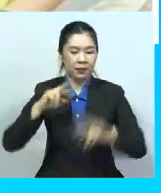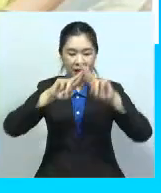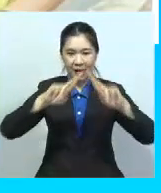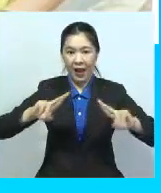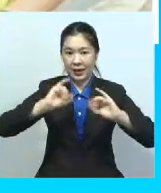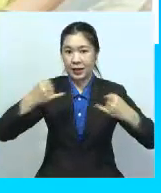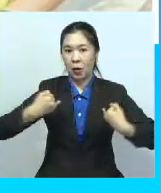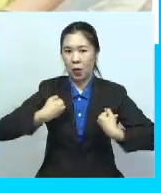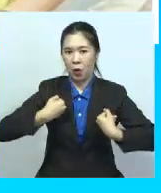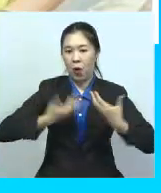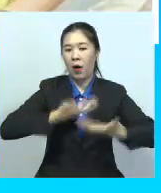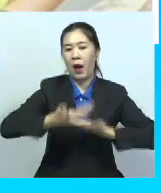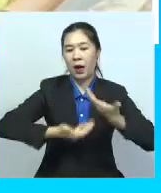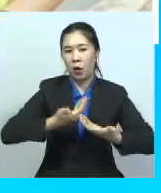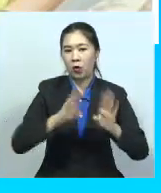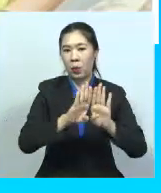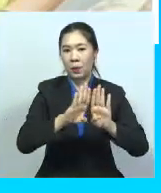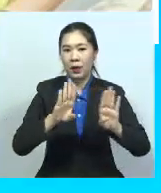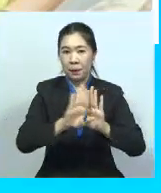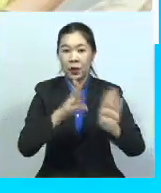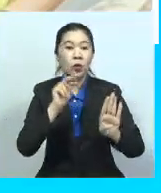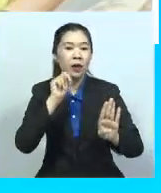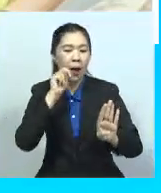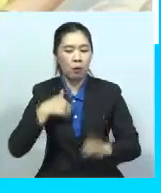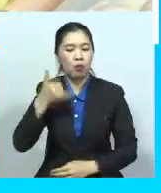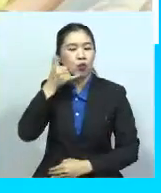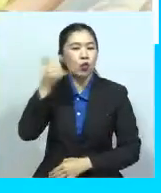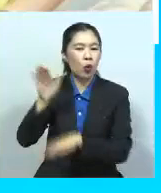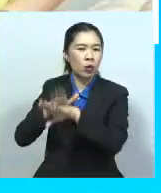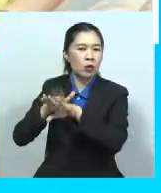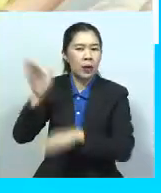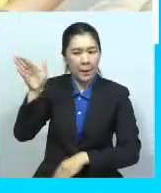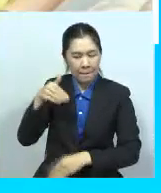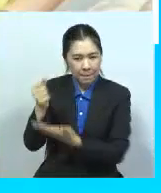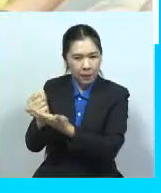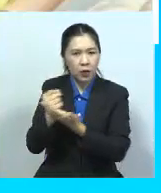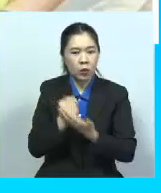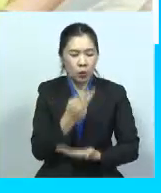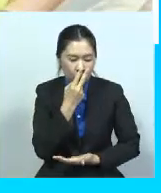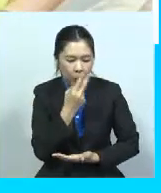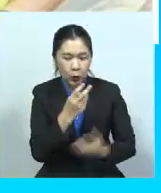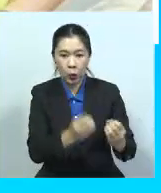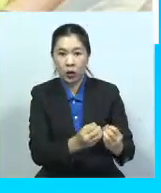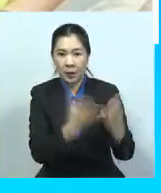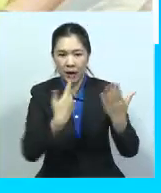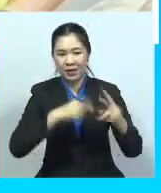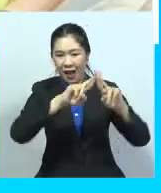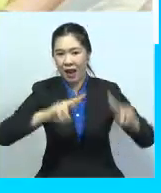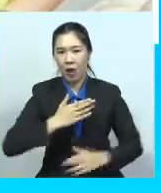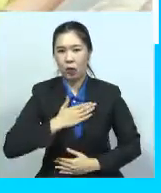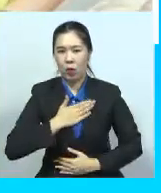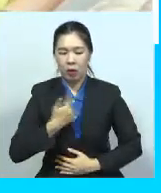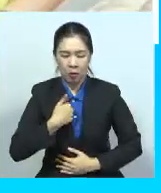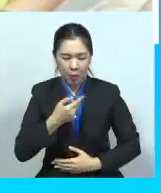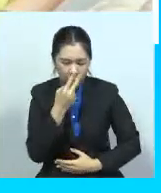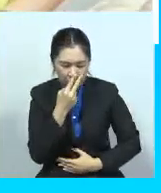านค้าแถวย่านประตูน้ำได้โทรแจ้งนะคะบอกว่าให้มาตรวจสอบระเบิดในร้านค้าเพราะว่าไปเ